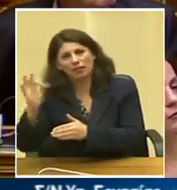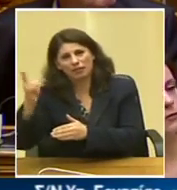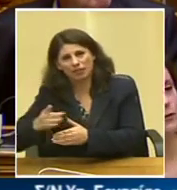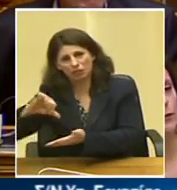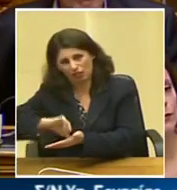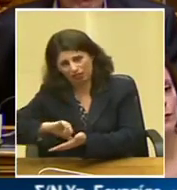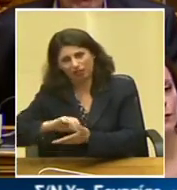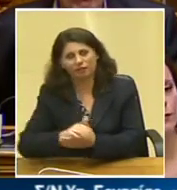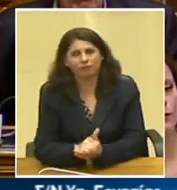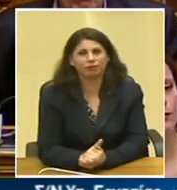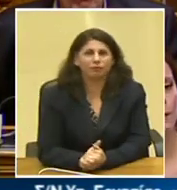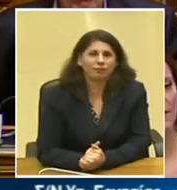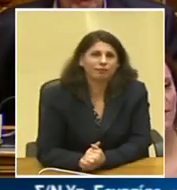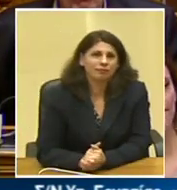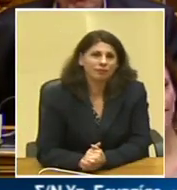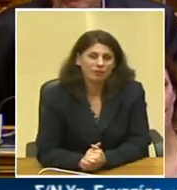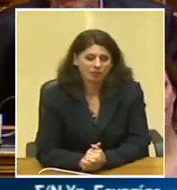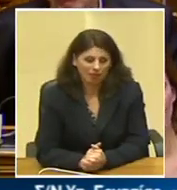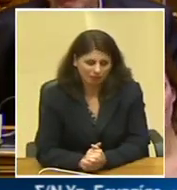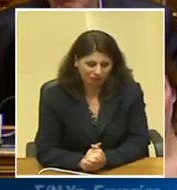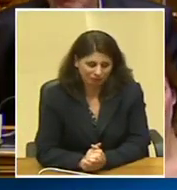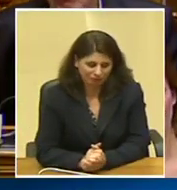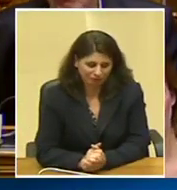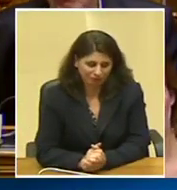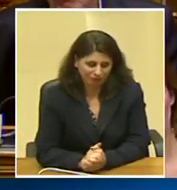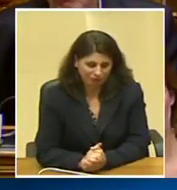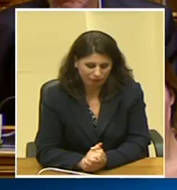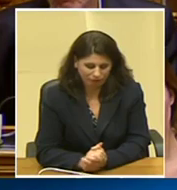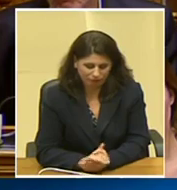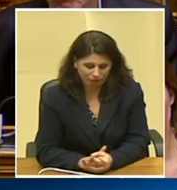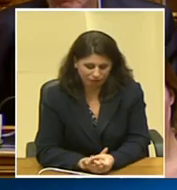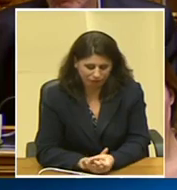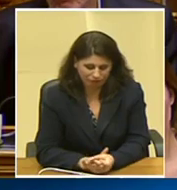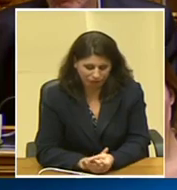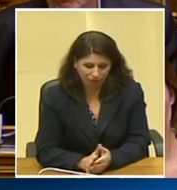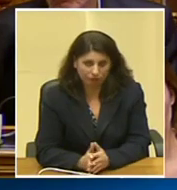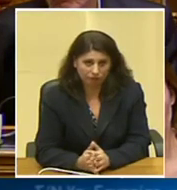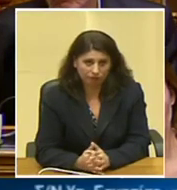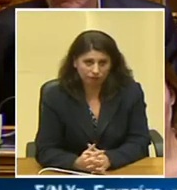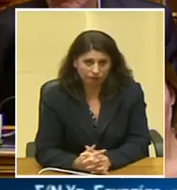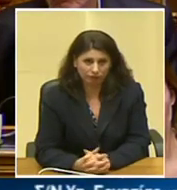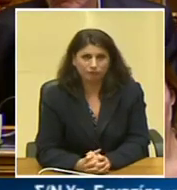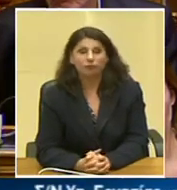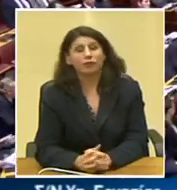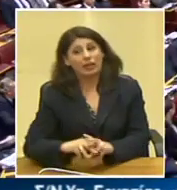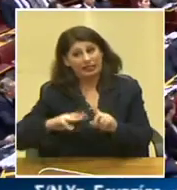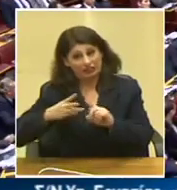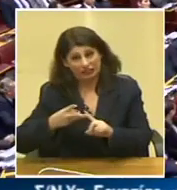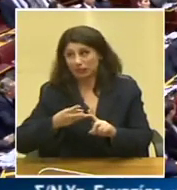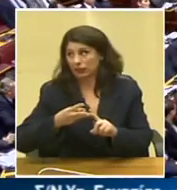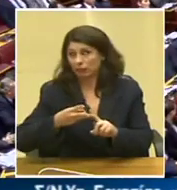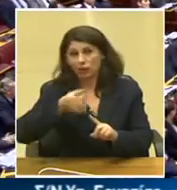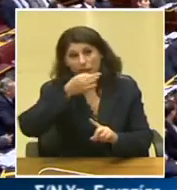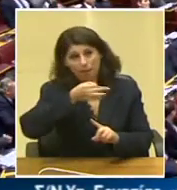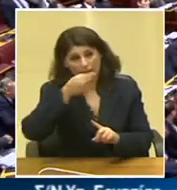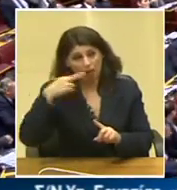κλείνω λέγοντας. Σε ό,τι αφορά. Δεν μπορεί, κύριε Μητσοτάκη. Τριτολογία είναι. Κλείνει ο Πρωθυπουργός. Δεν